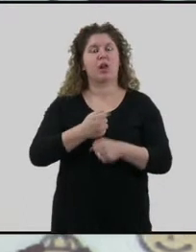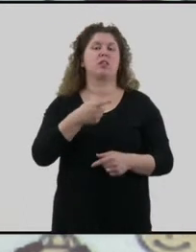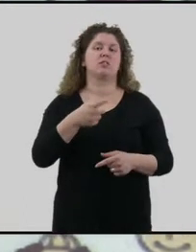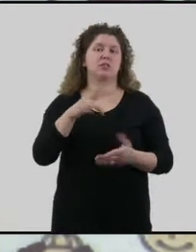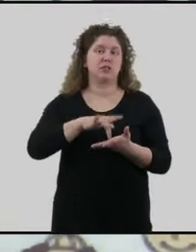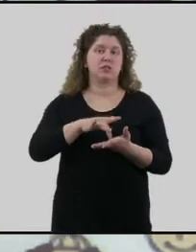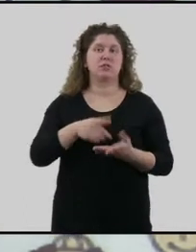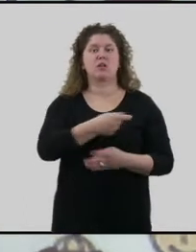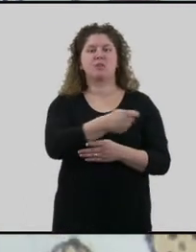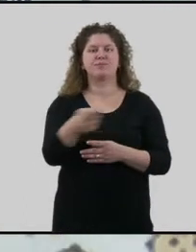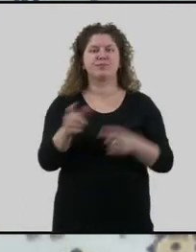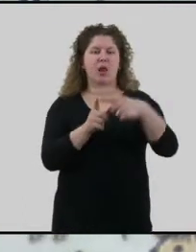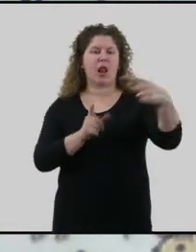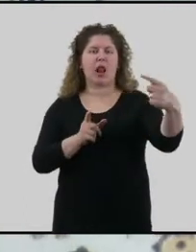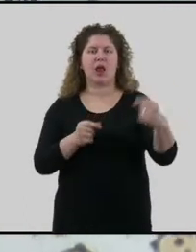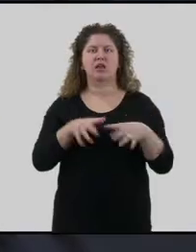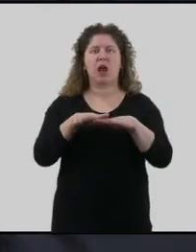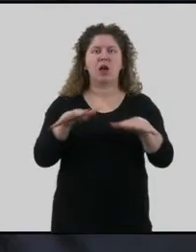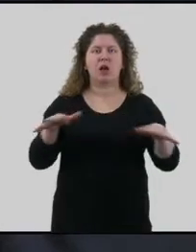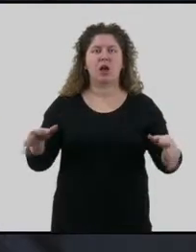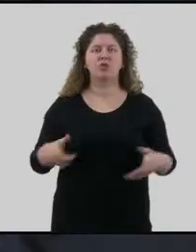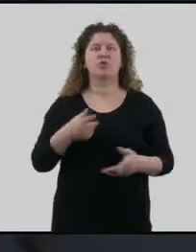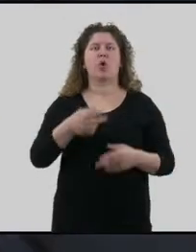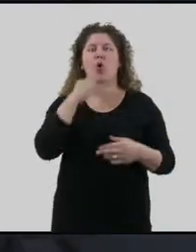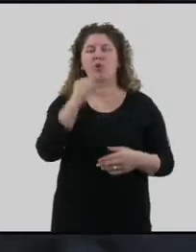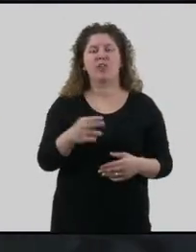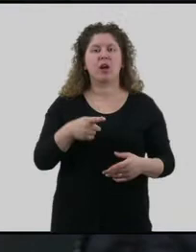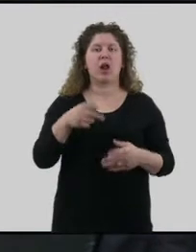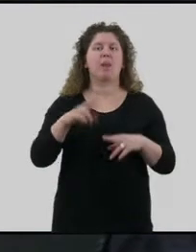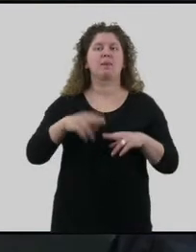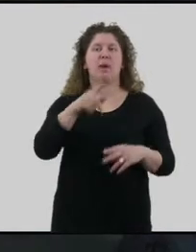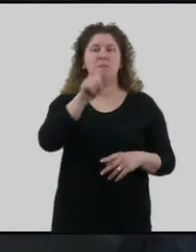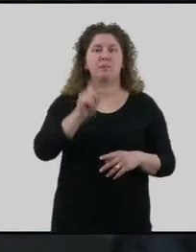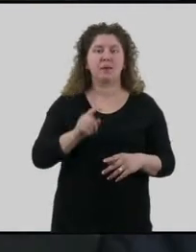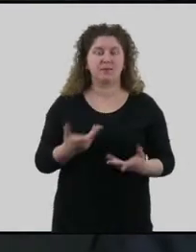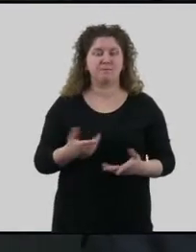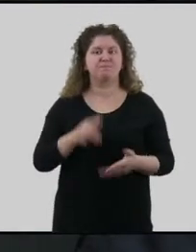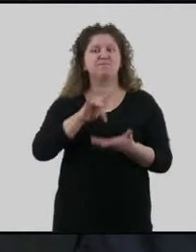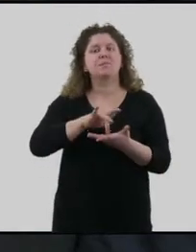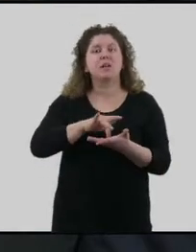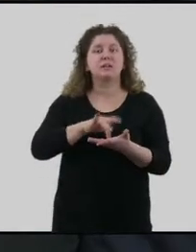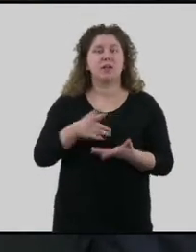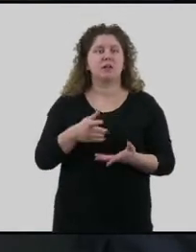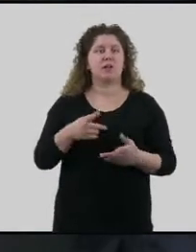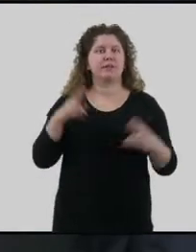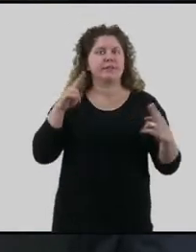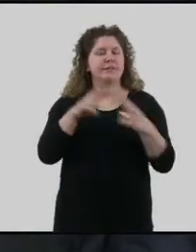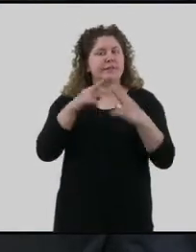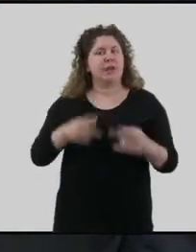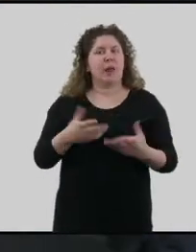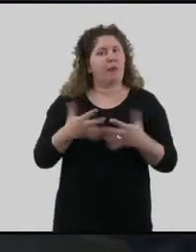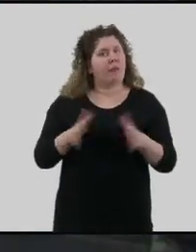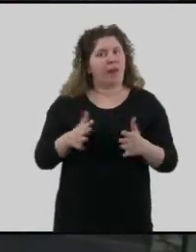su letke građanima, odgovarali na pitanja te predstavili značaj udomiteljstva. Centar se suočava s nedostatkom